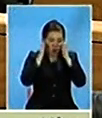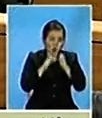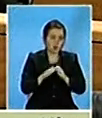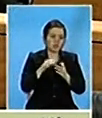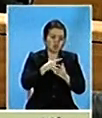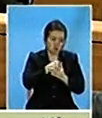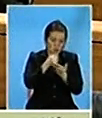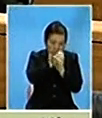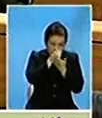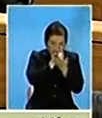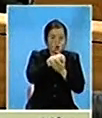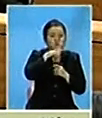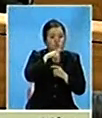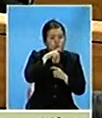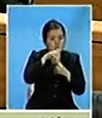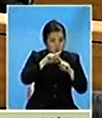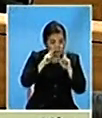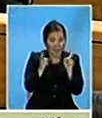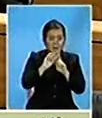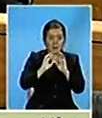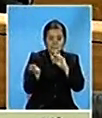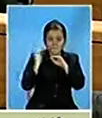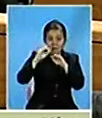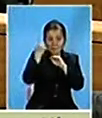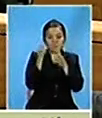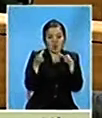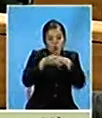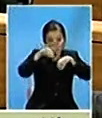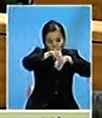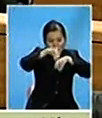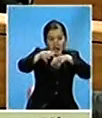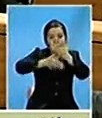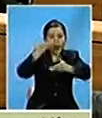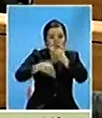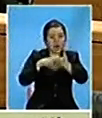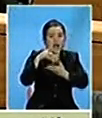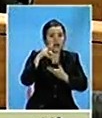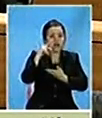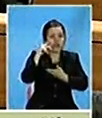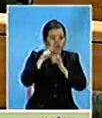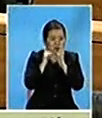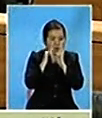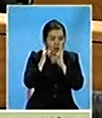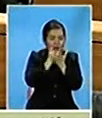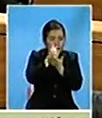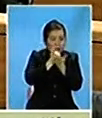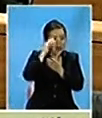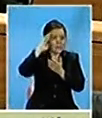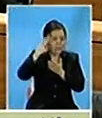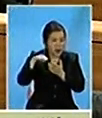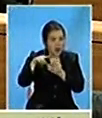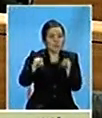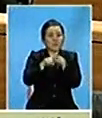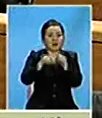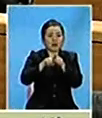นดีแต่กลับได้เครือข่ายค้ายาและเพิ่มความรู้ทางอาชญากรรมเพิ่มมากขึ้นศาลอาญาธนบุรีเป็นผู้จุดประกายโด